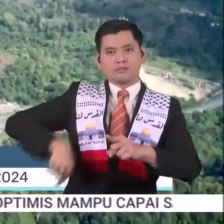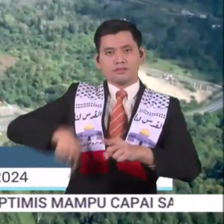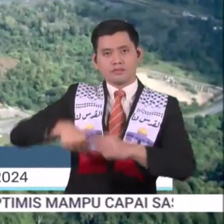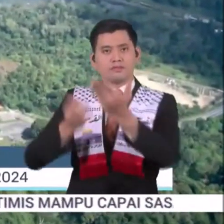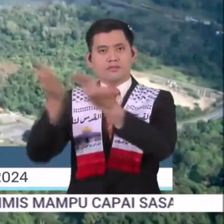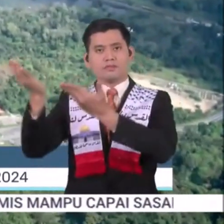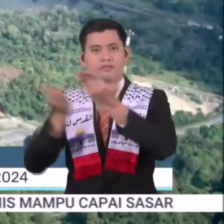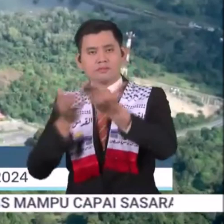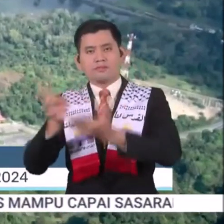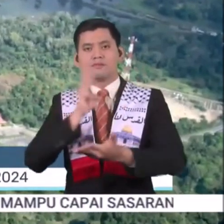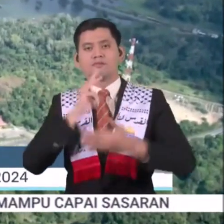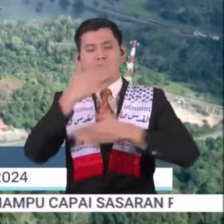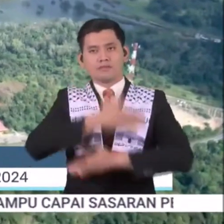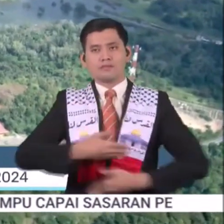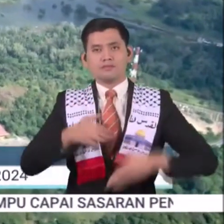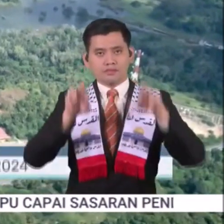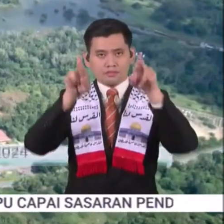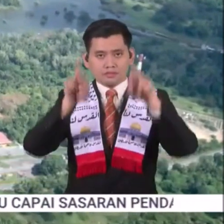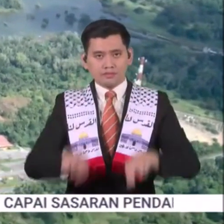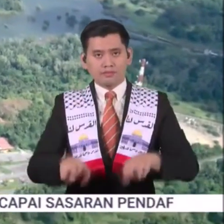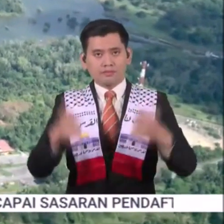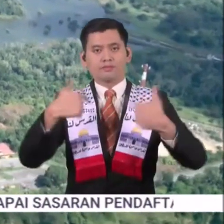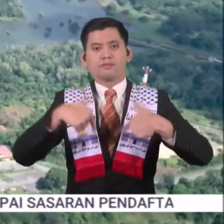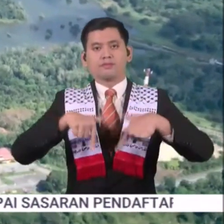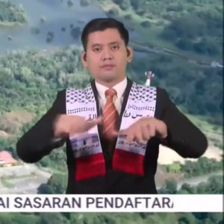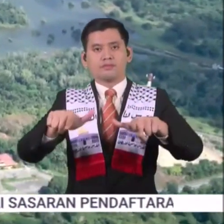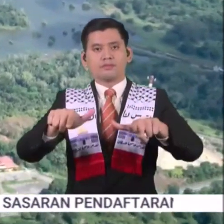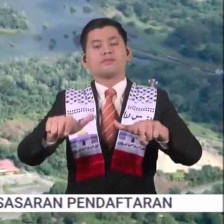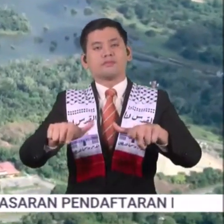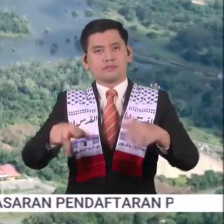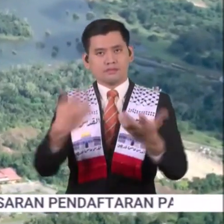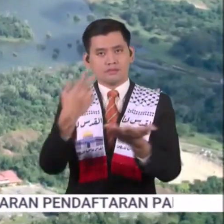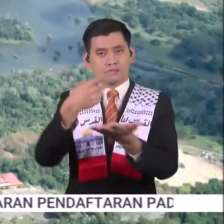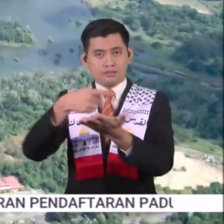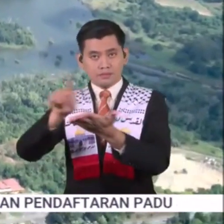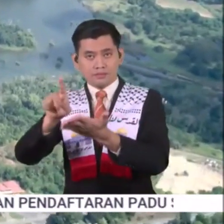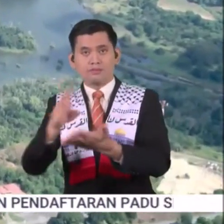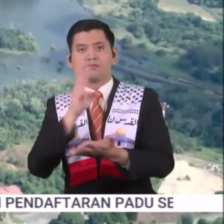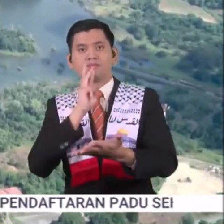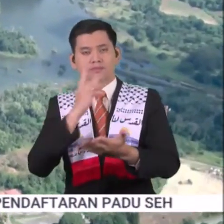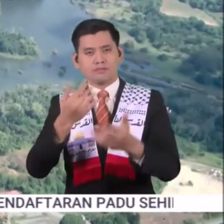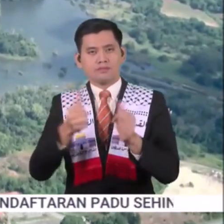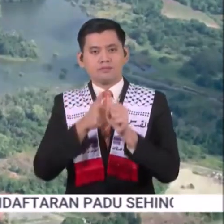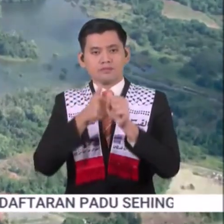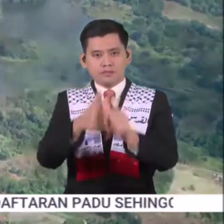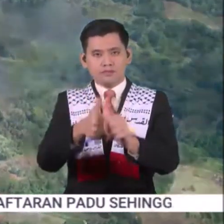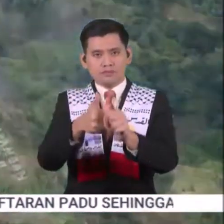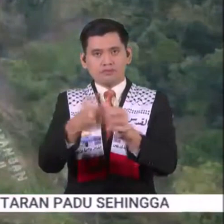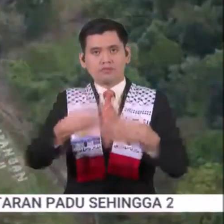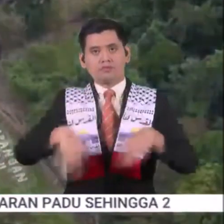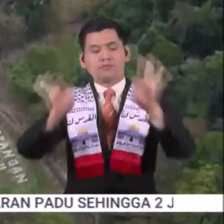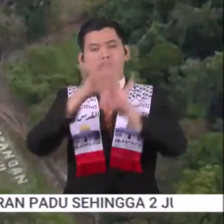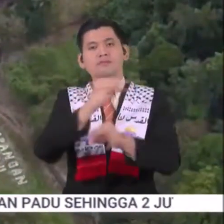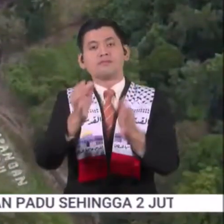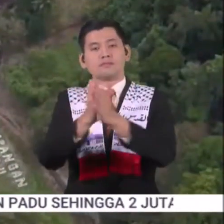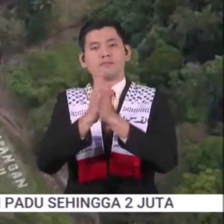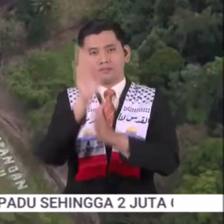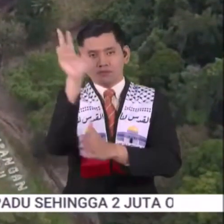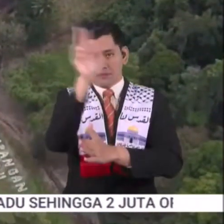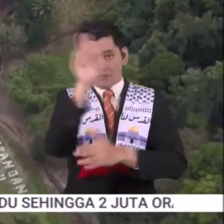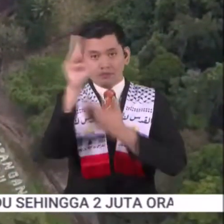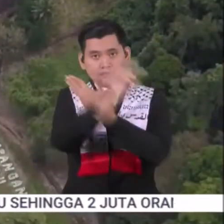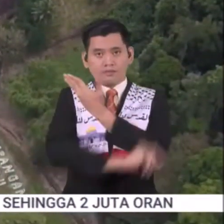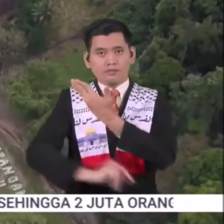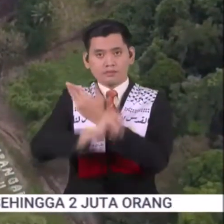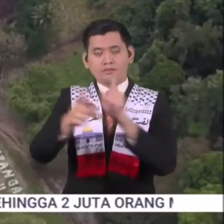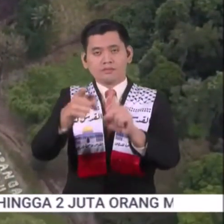perkhidmatan bekalan yang dinikmati rakyat pelaksanaan pelarasan tarif air itu juga berdasarkan keperluan serta permintaan kerajaan